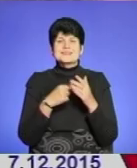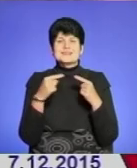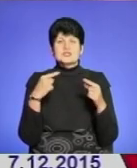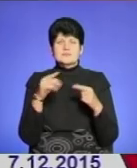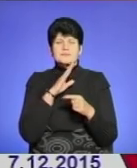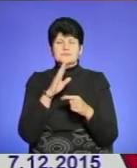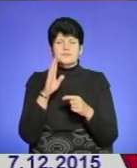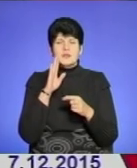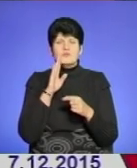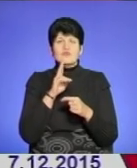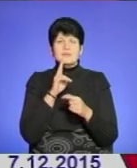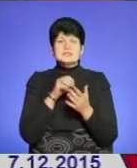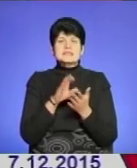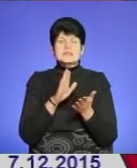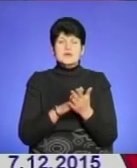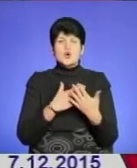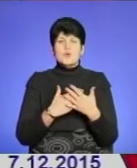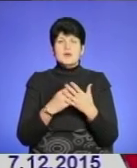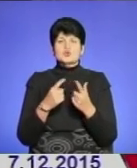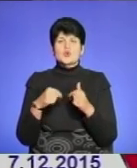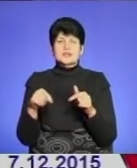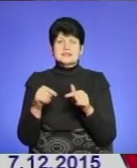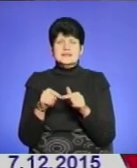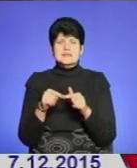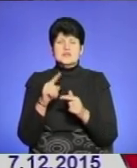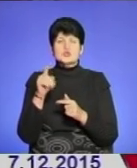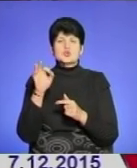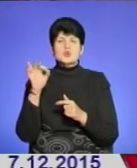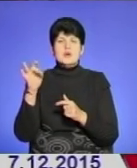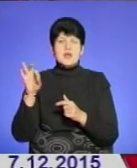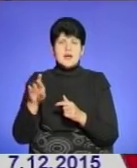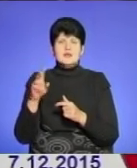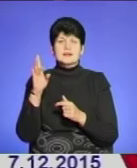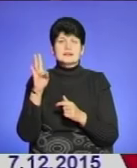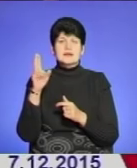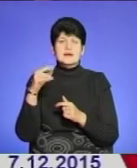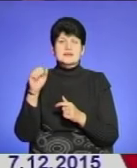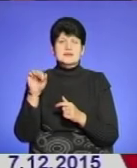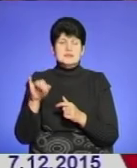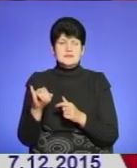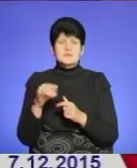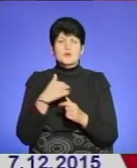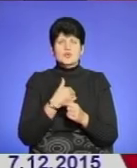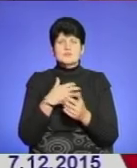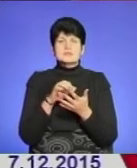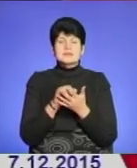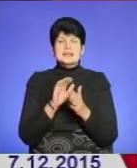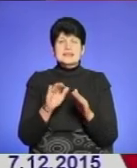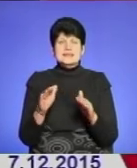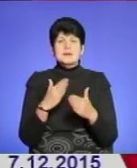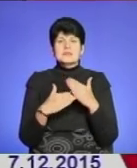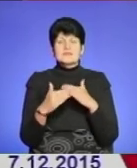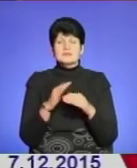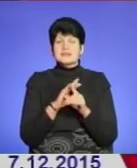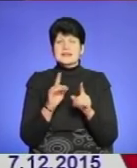Тому нещодавно у Кременці зареєстрували громадську організацію «Зоря надії». Ми будемо займатися дітками-інвалідами, і